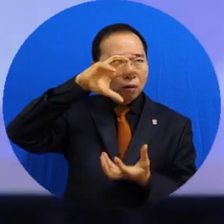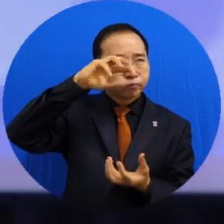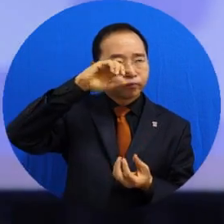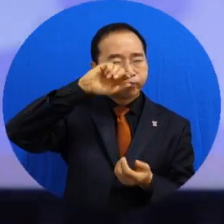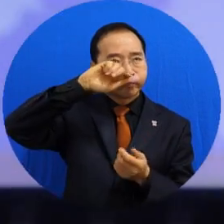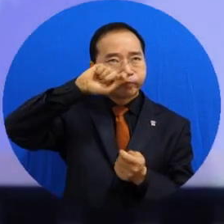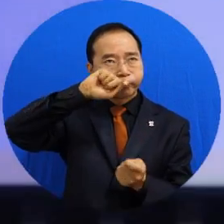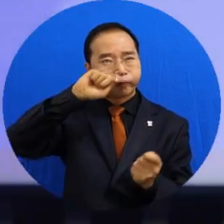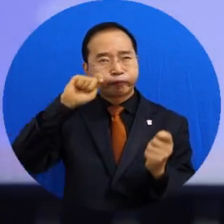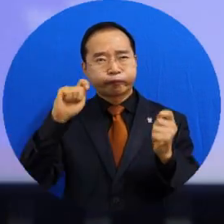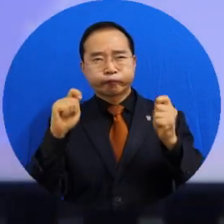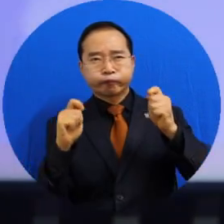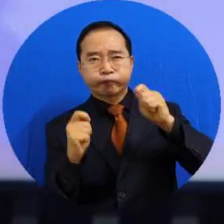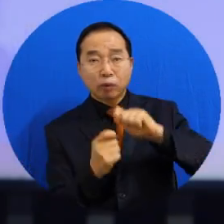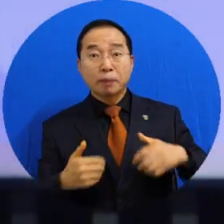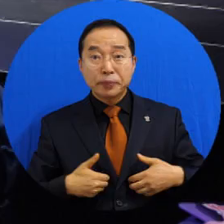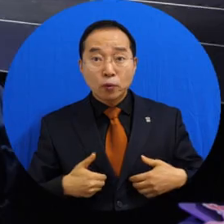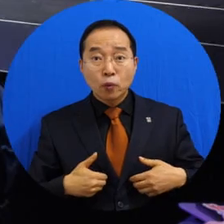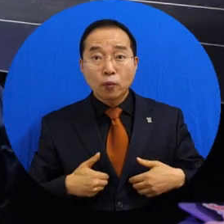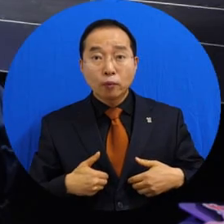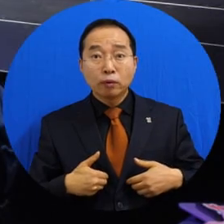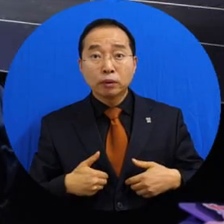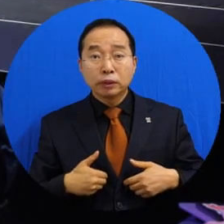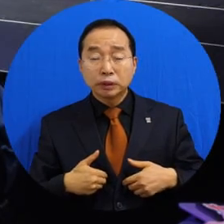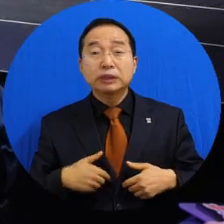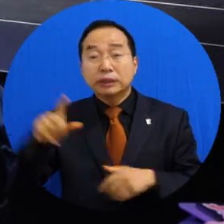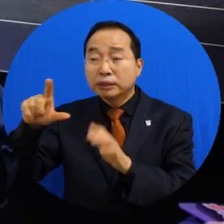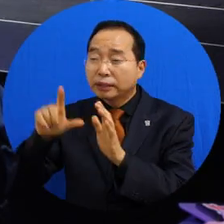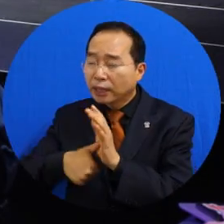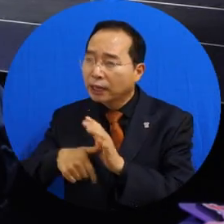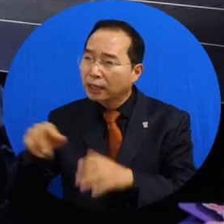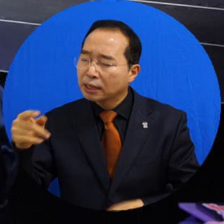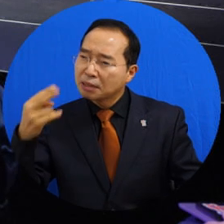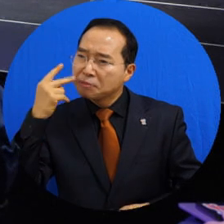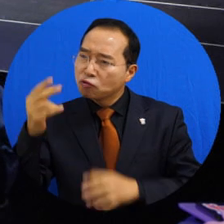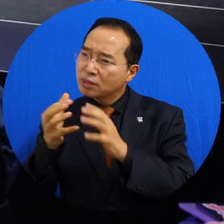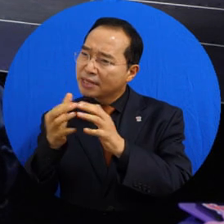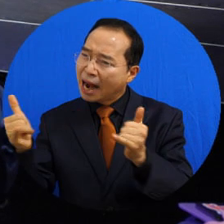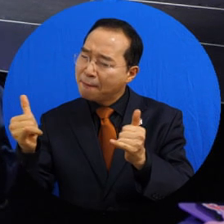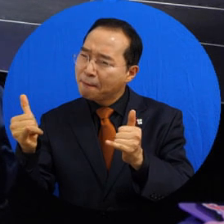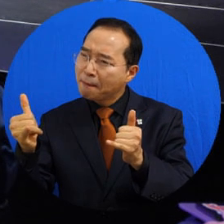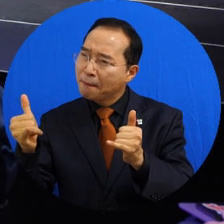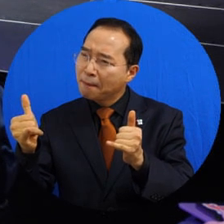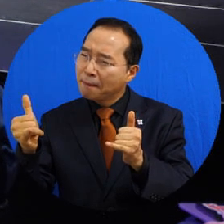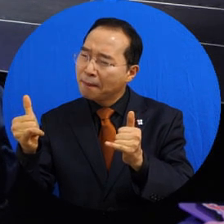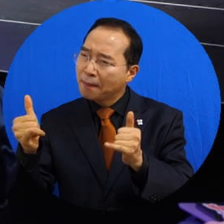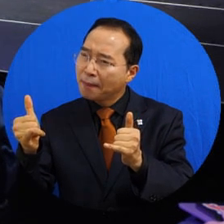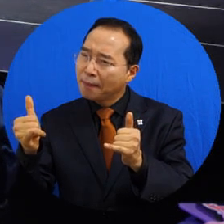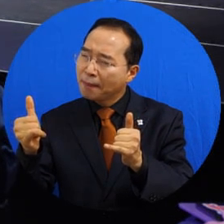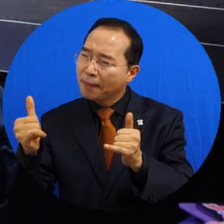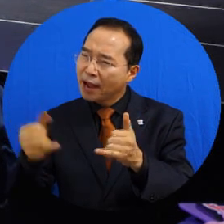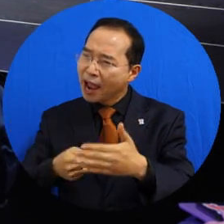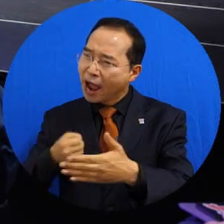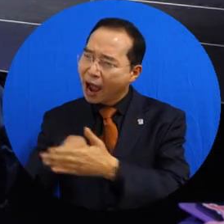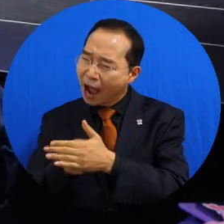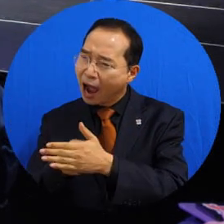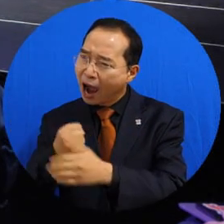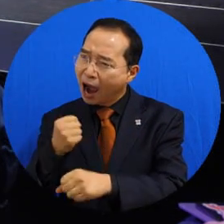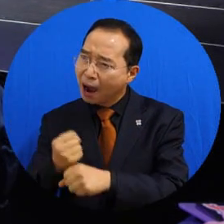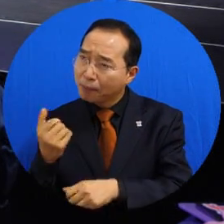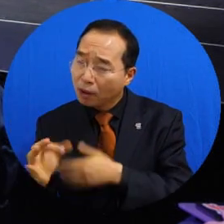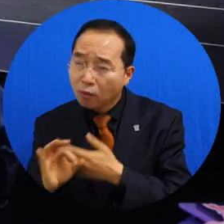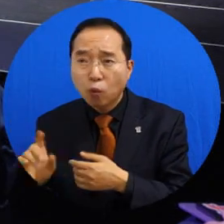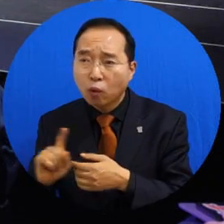그때 제가 이제 느꼈었던 거는, 내가 만약 미국 사람이 되기로 결심을 해서 미국에 왔으면은 나한테 남아 앞으로 두